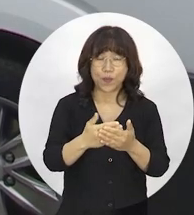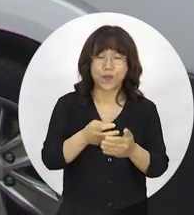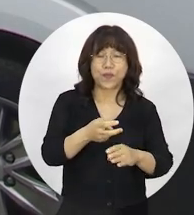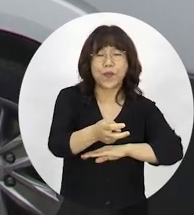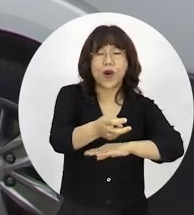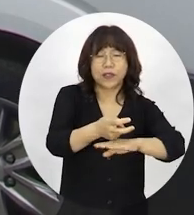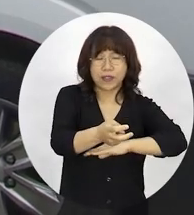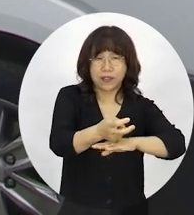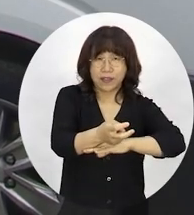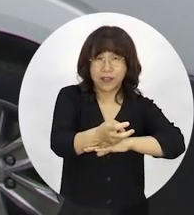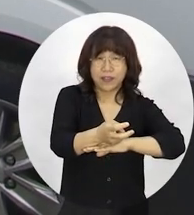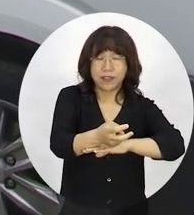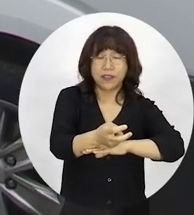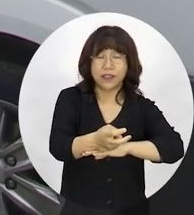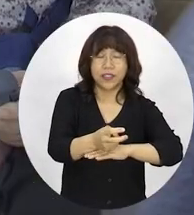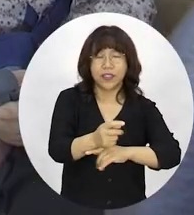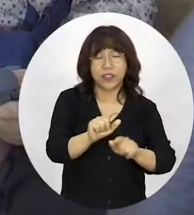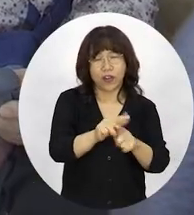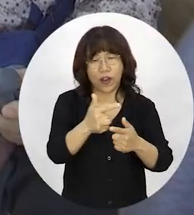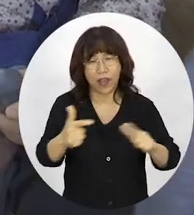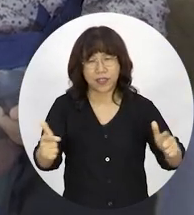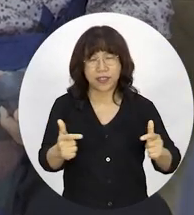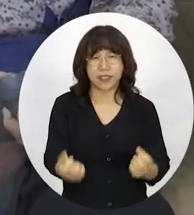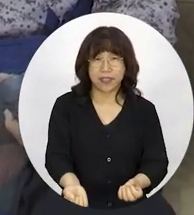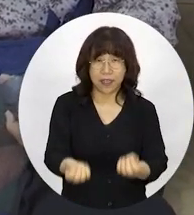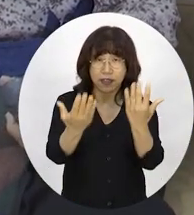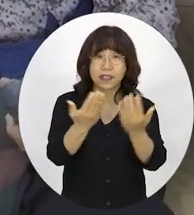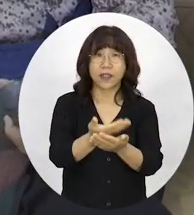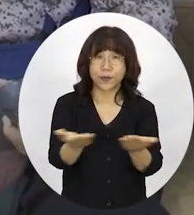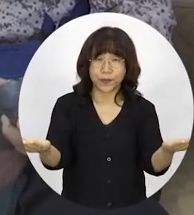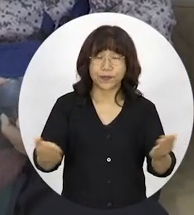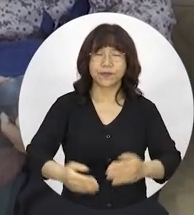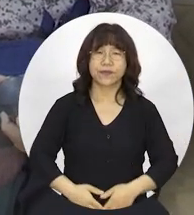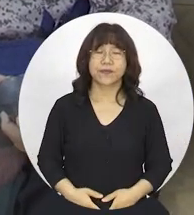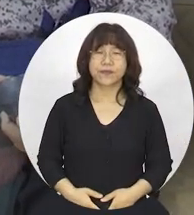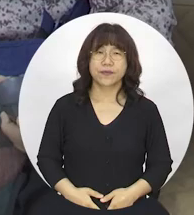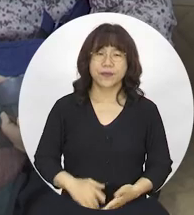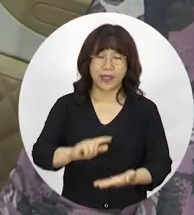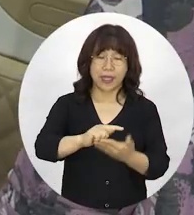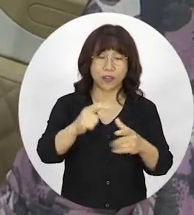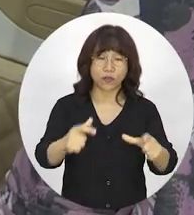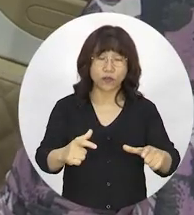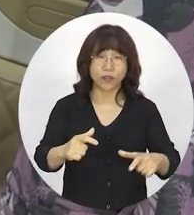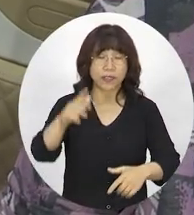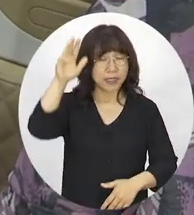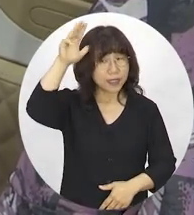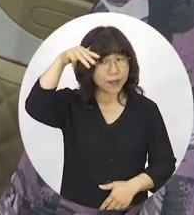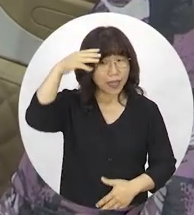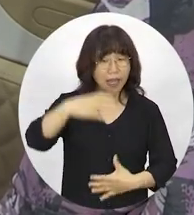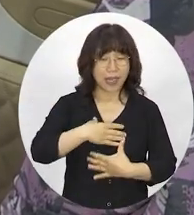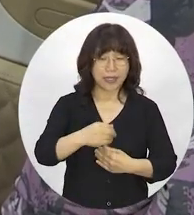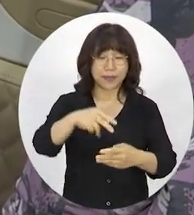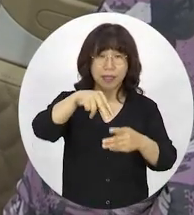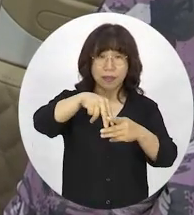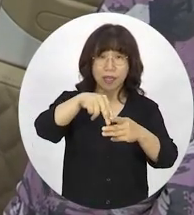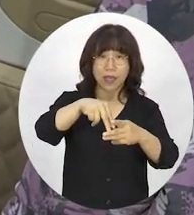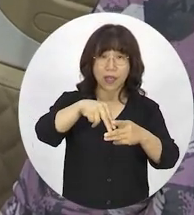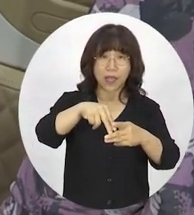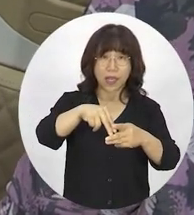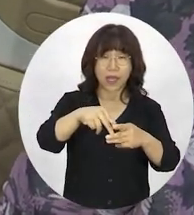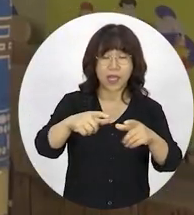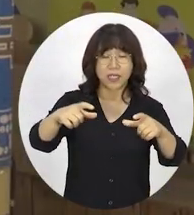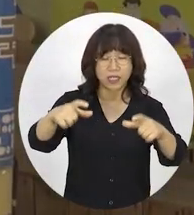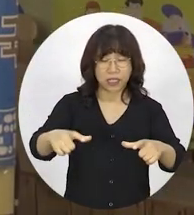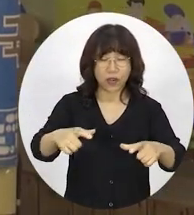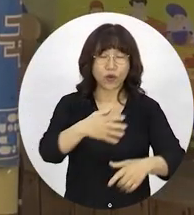있는 VR 체험버스도 함께 운영돼 보다 더 풍성한 행사가 됐습니다. 한편 강서구